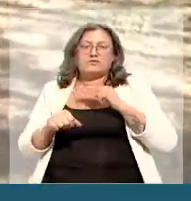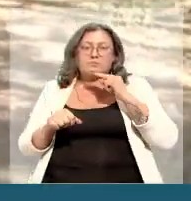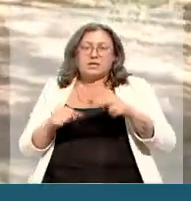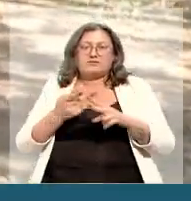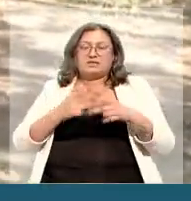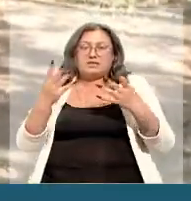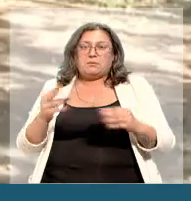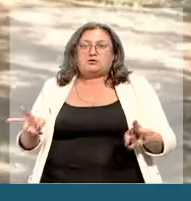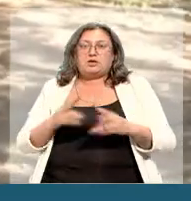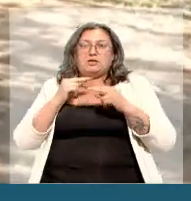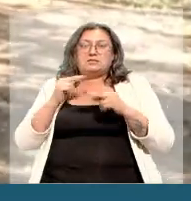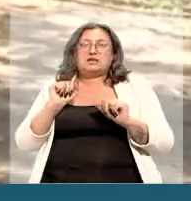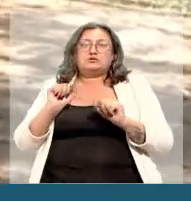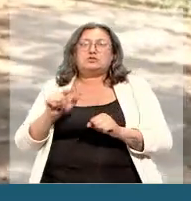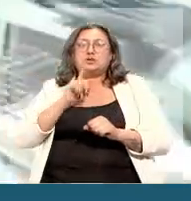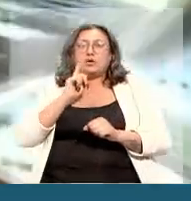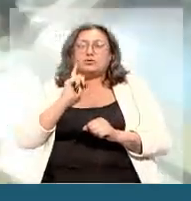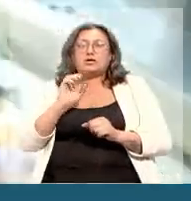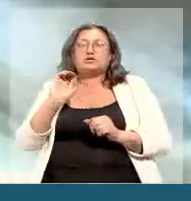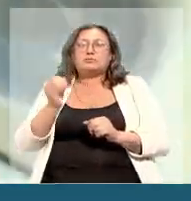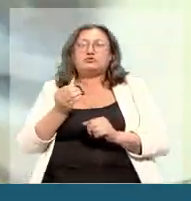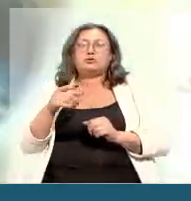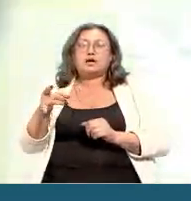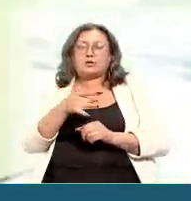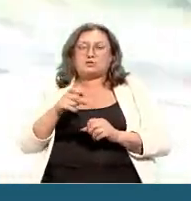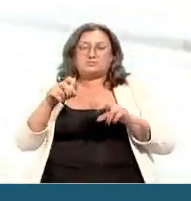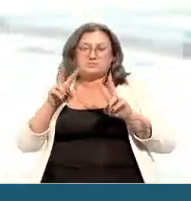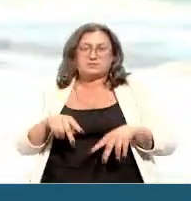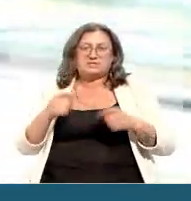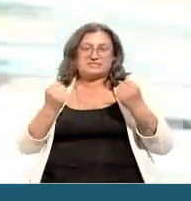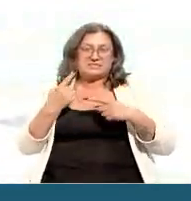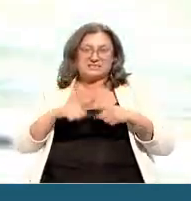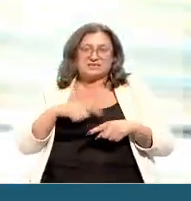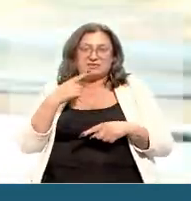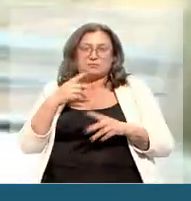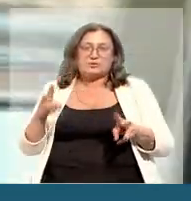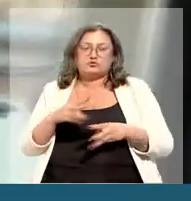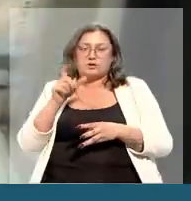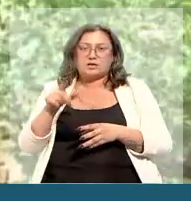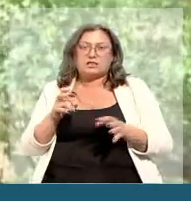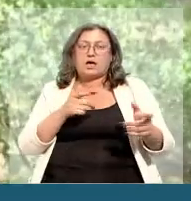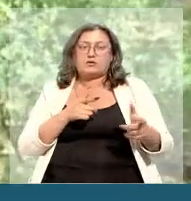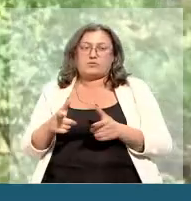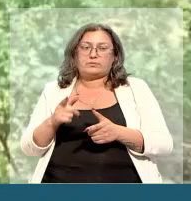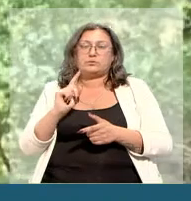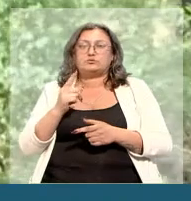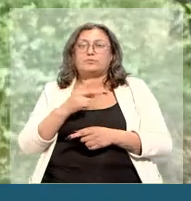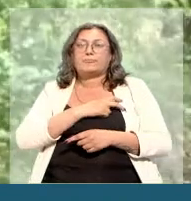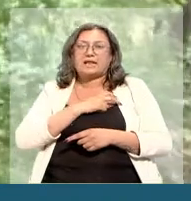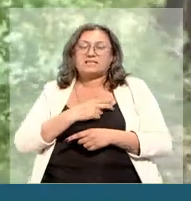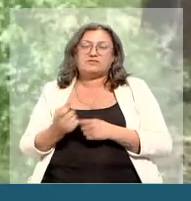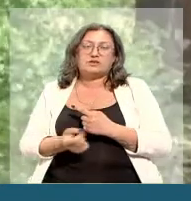внимание в эти дни пожарные уделяют защите зеленой жемчужины региона. Специализированная техника, говорят пожарные, наготове, поскольку